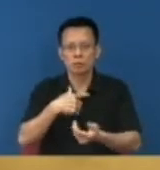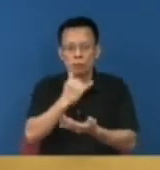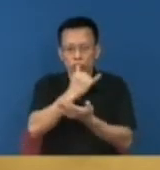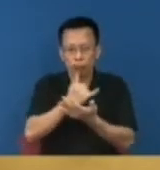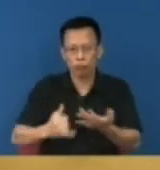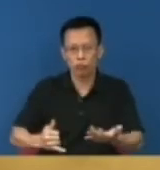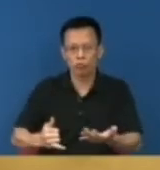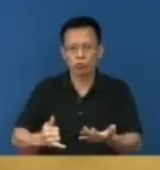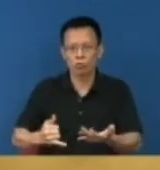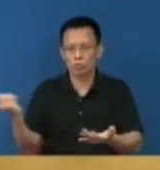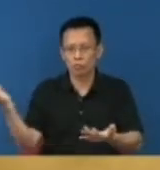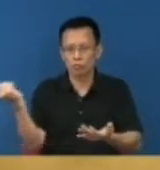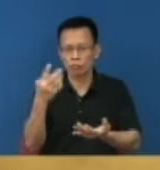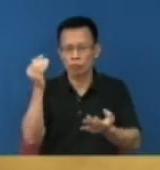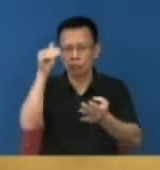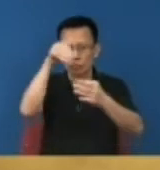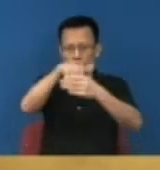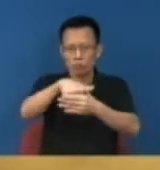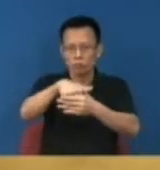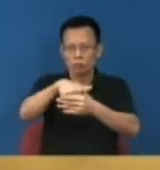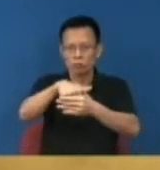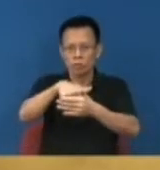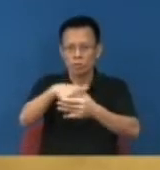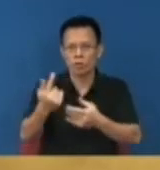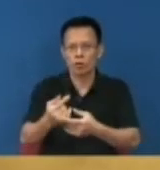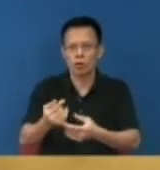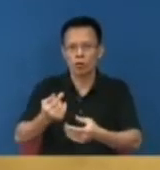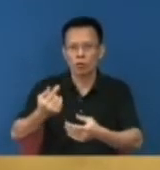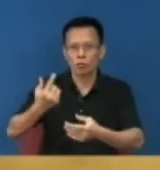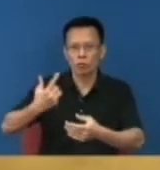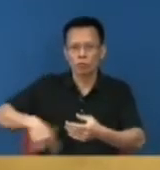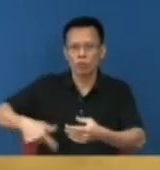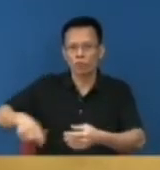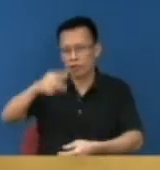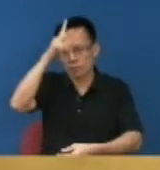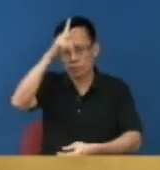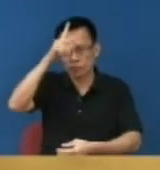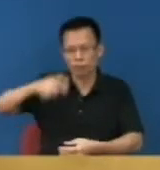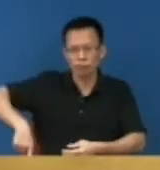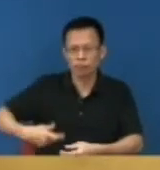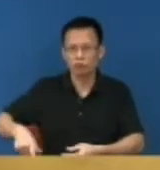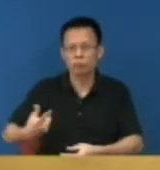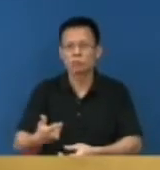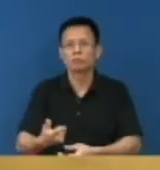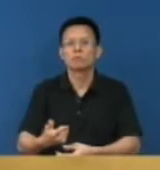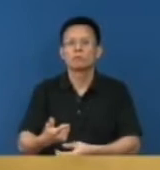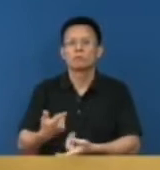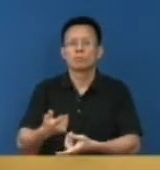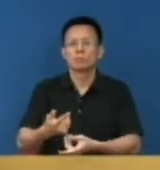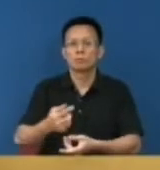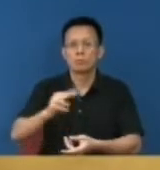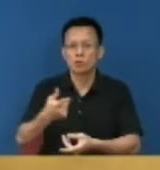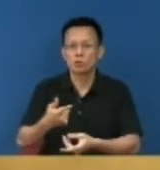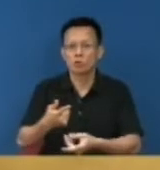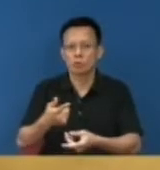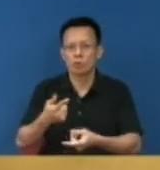去自己又選翻咧係去釀成一個變相的公投。因為其實